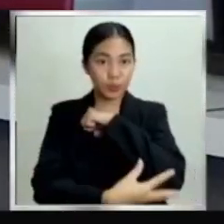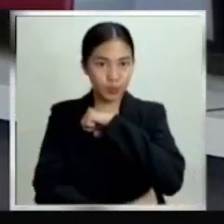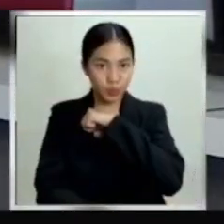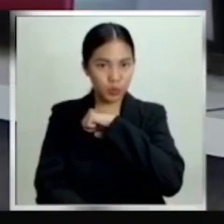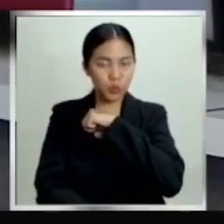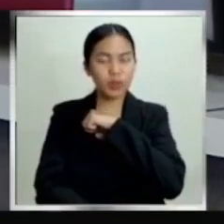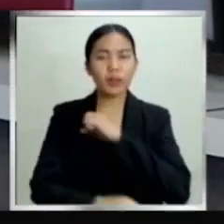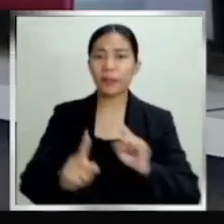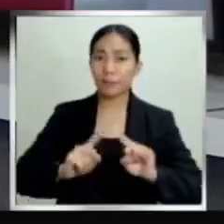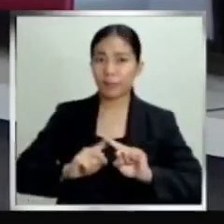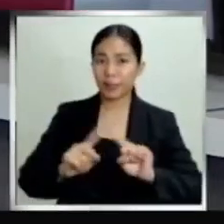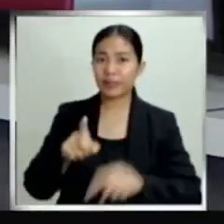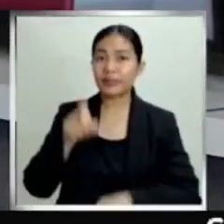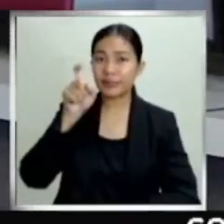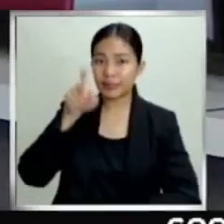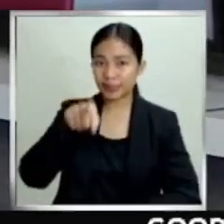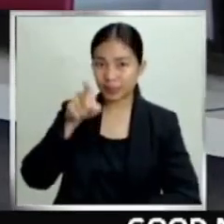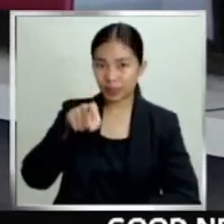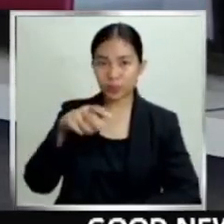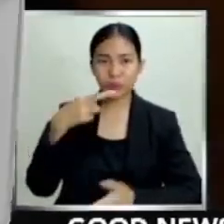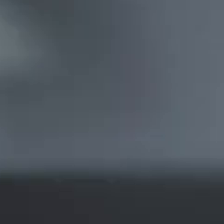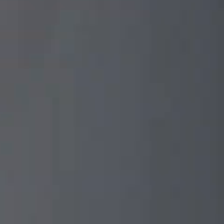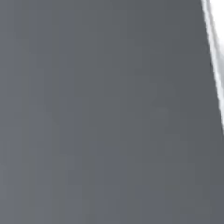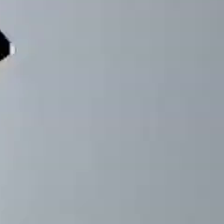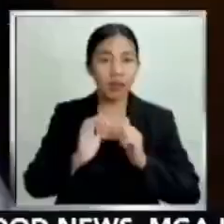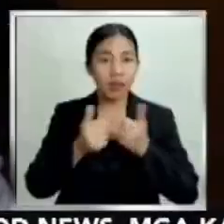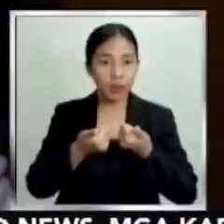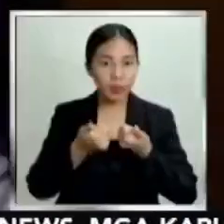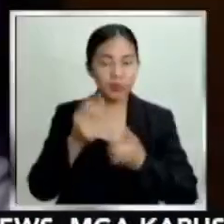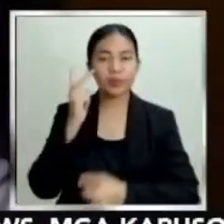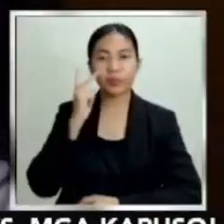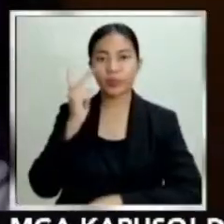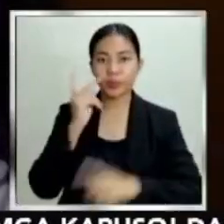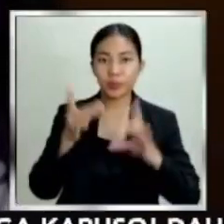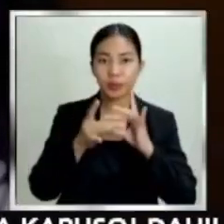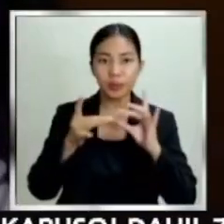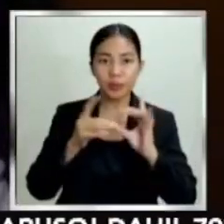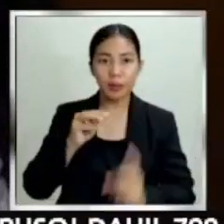paano. Alamin sa pagtutok ni Mariz Umali.